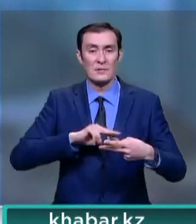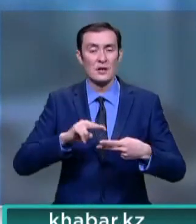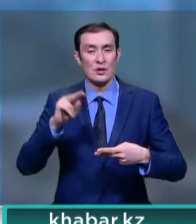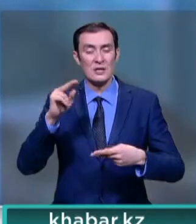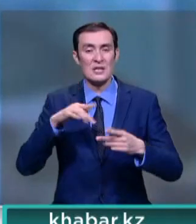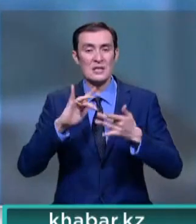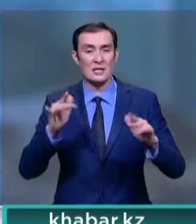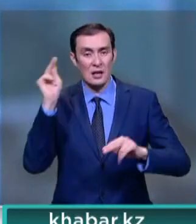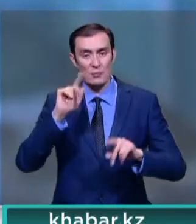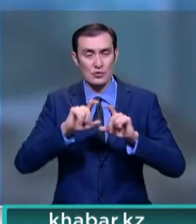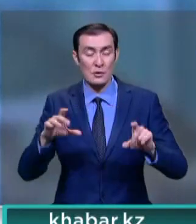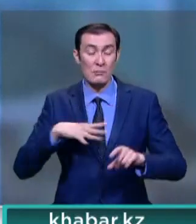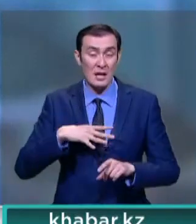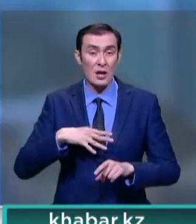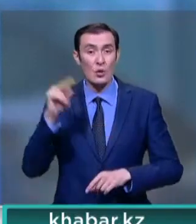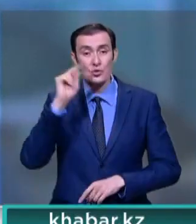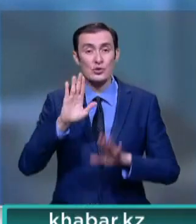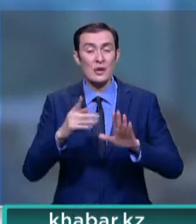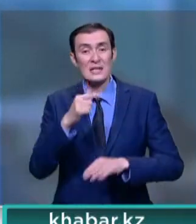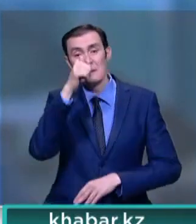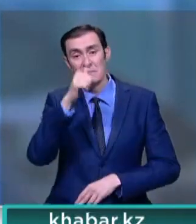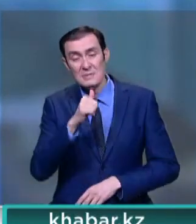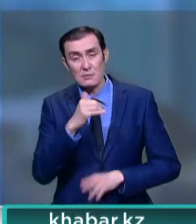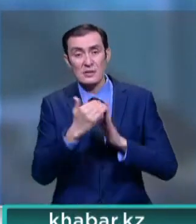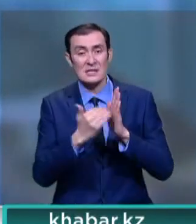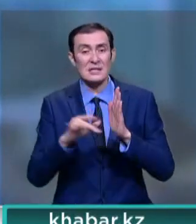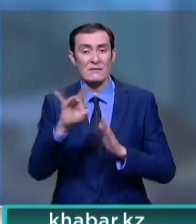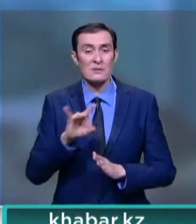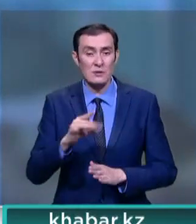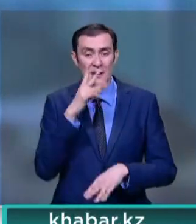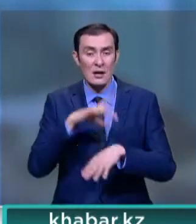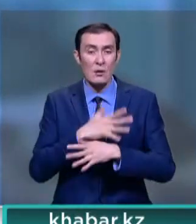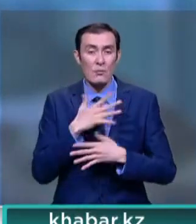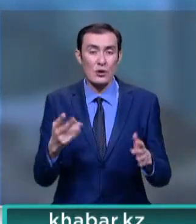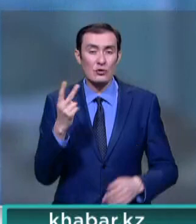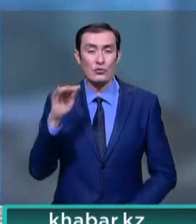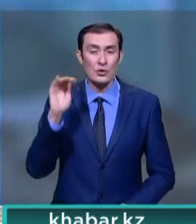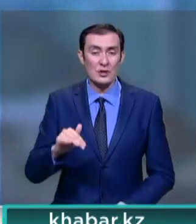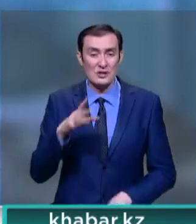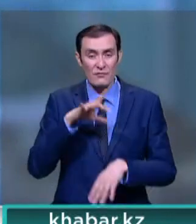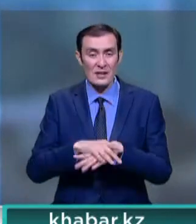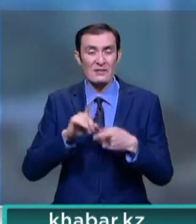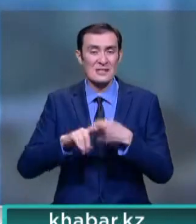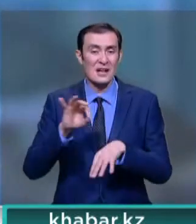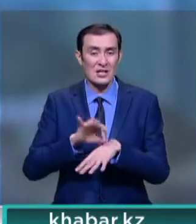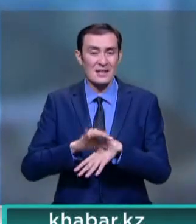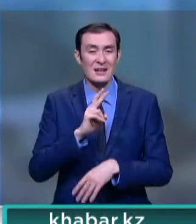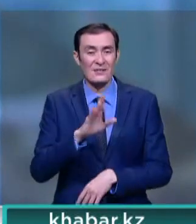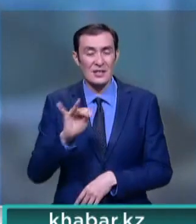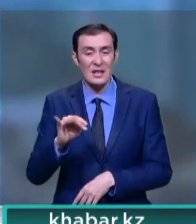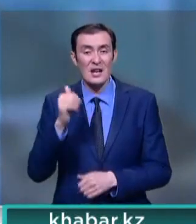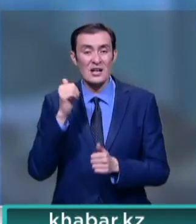обучение. Дети проучились всего месяц. По статистике в республике фиксируется более 2000 случаев